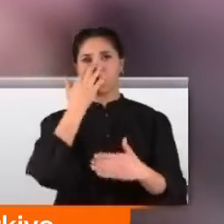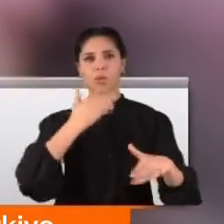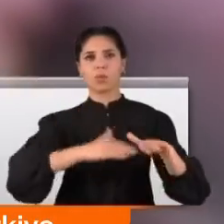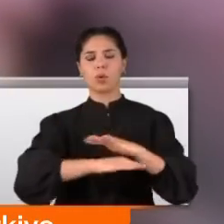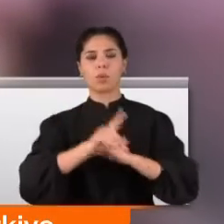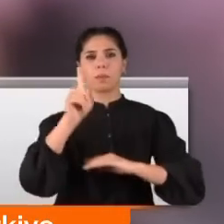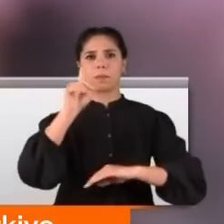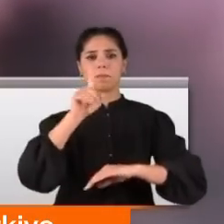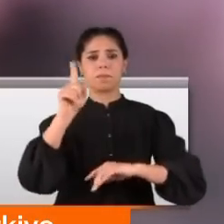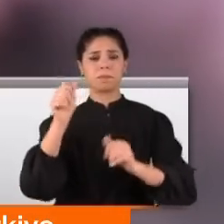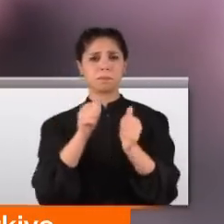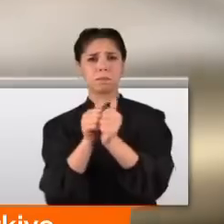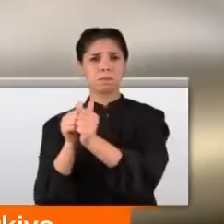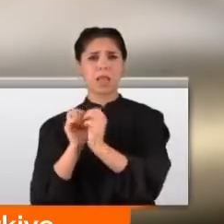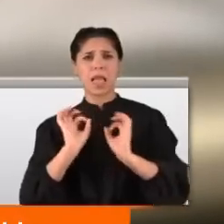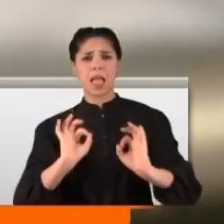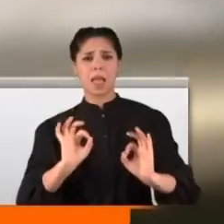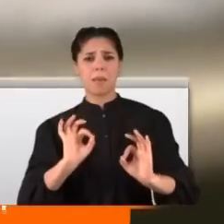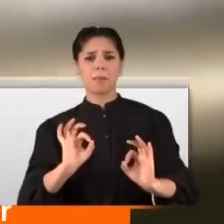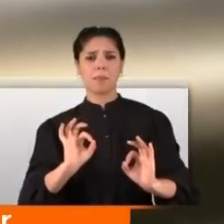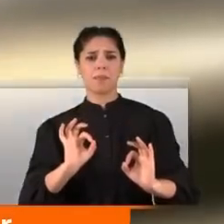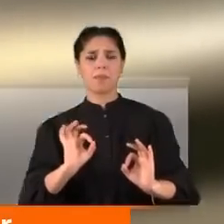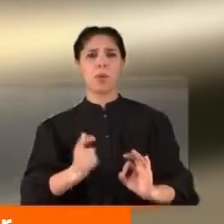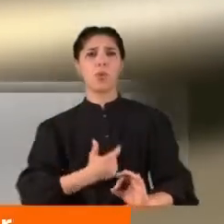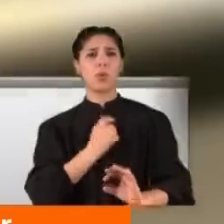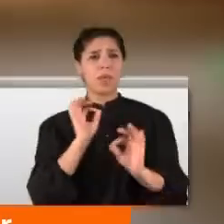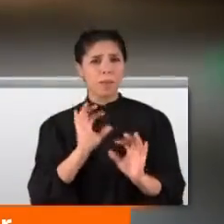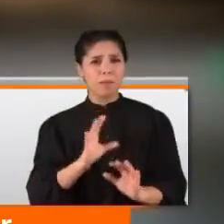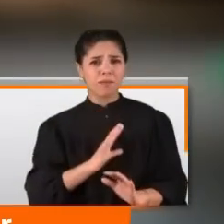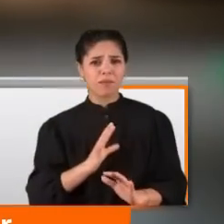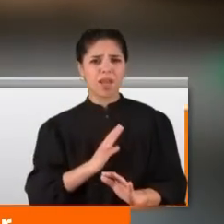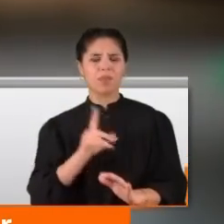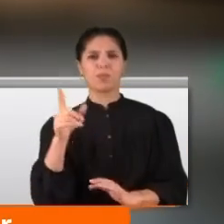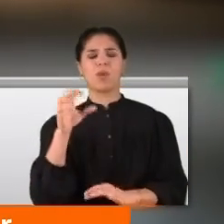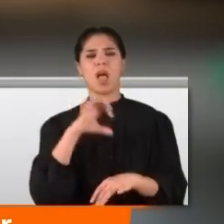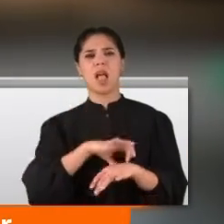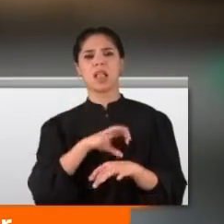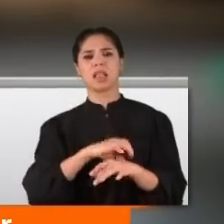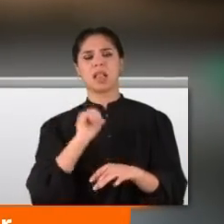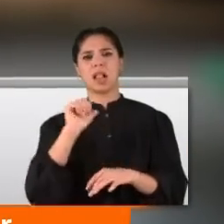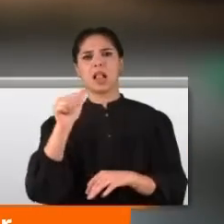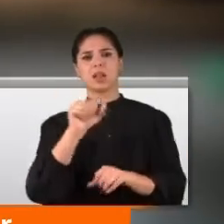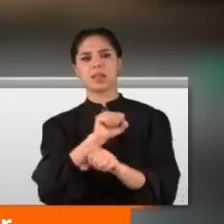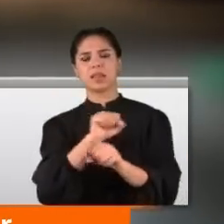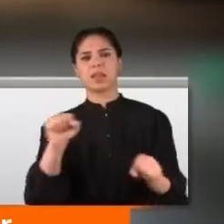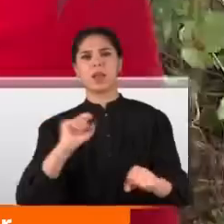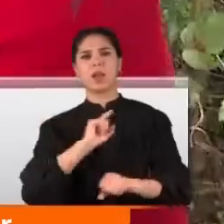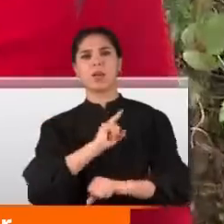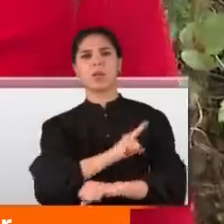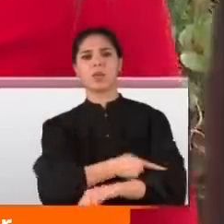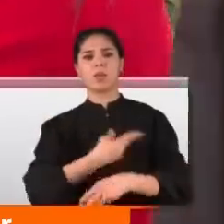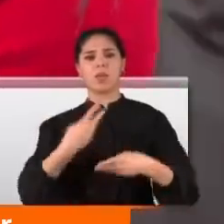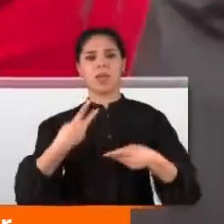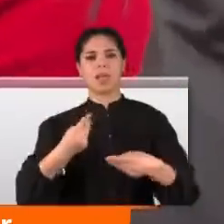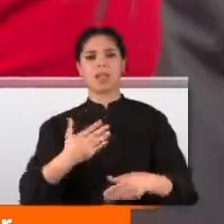bakımdayken bir an için yanından ayrılmadı sahibi, ümidini de hiç kaybetmedi ama sinsi hastalık günden güne Hera'nın gücünü tüketti.